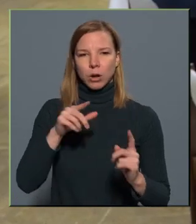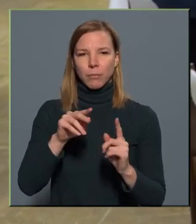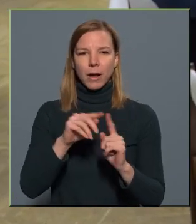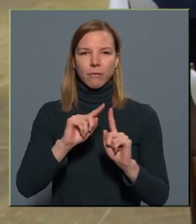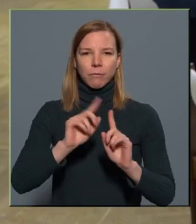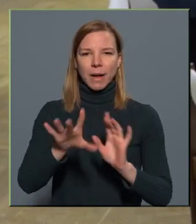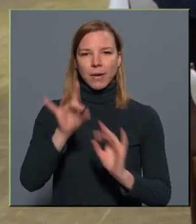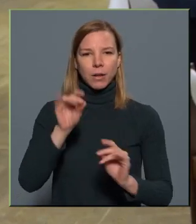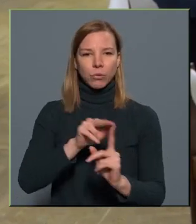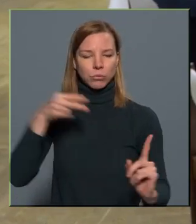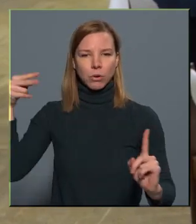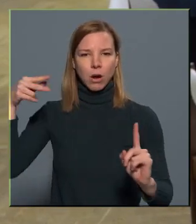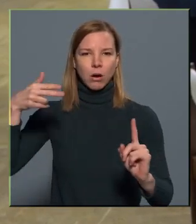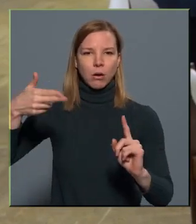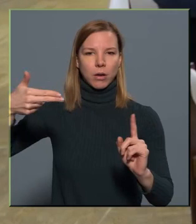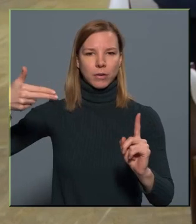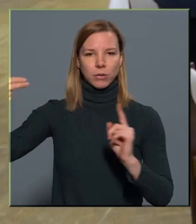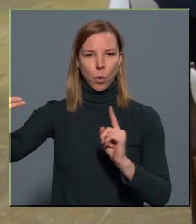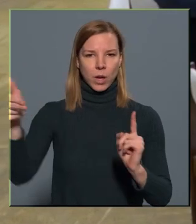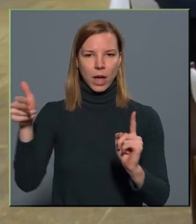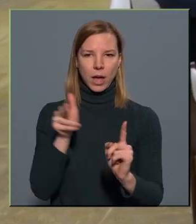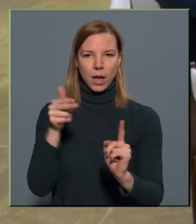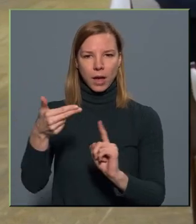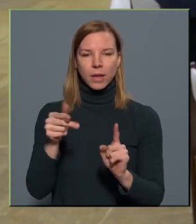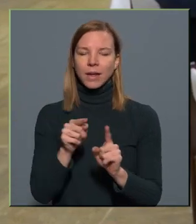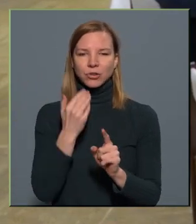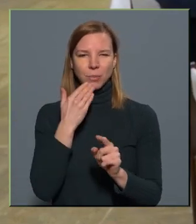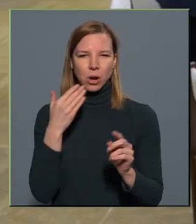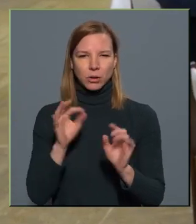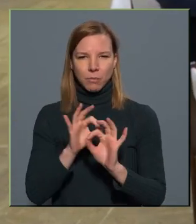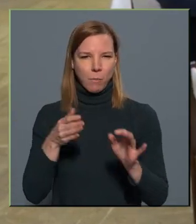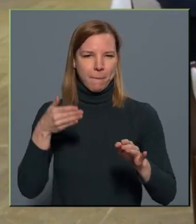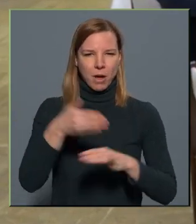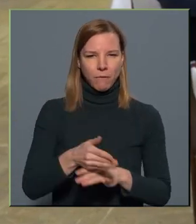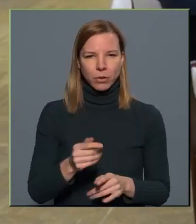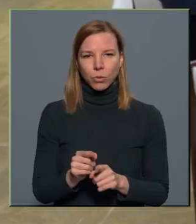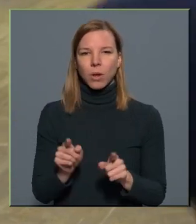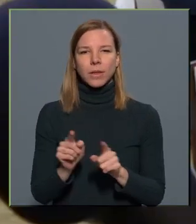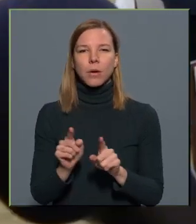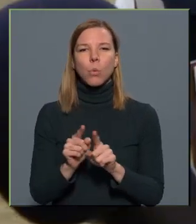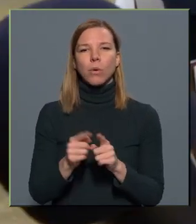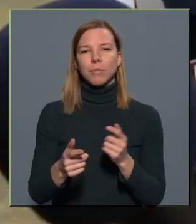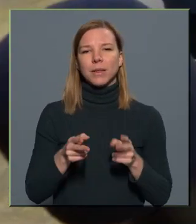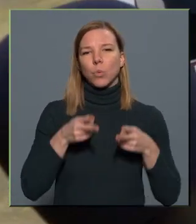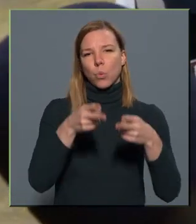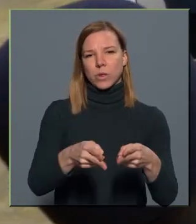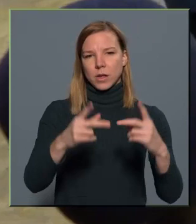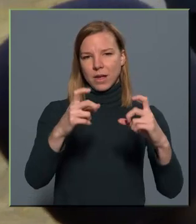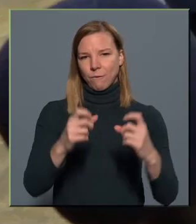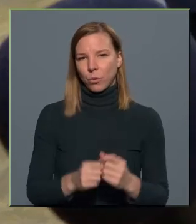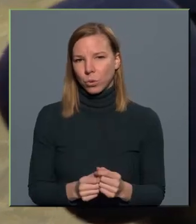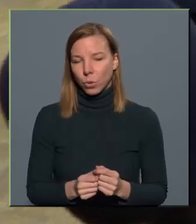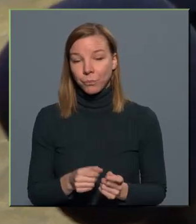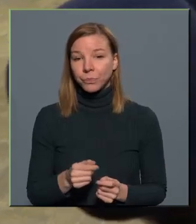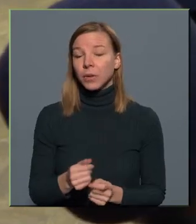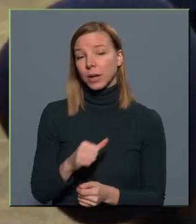magától. Igyekeztünk nem beavatkozni. Kb. Mint a street fotó vagy a dokumentarista fotó, a fotóból indulunk ki. És autodidakta